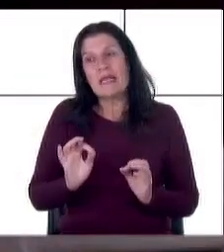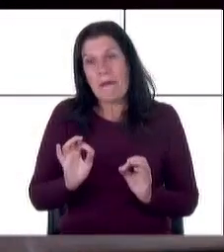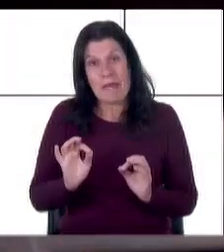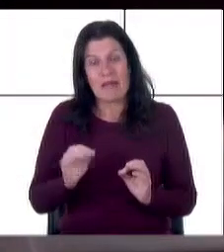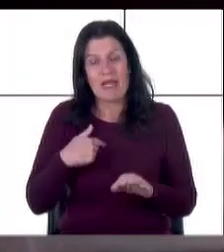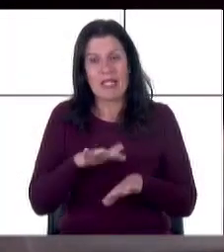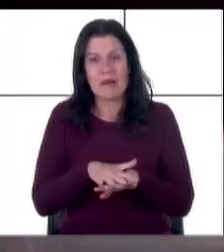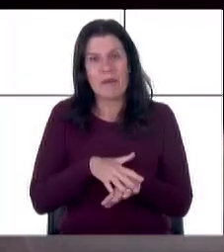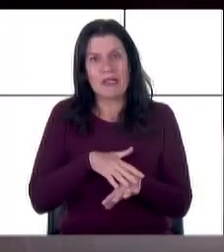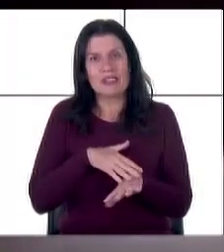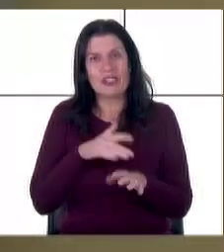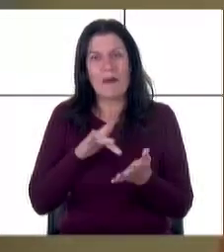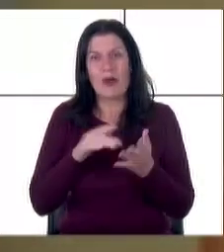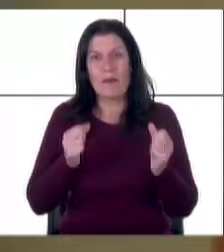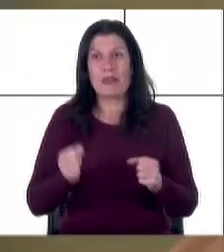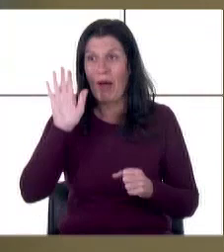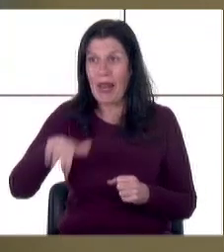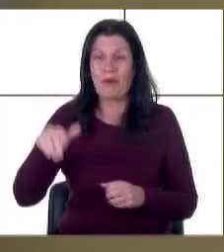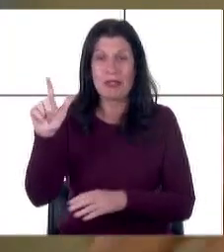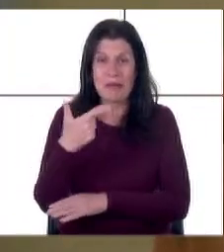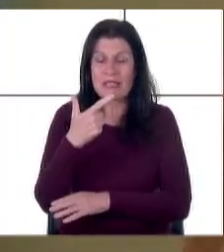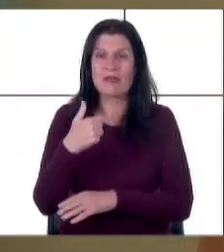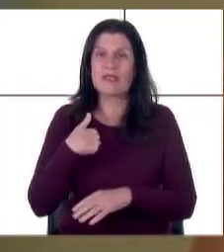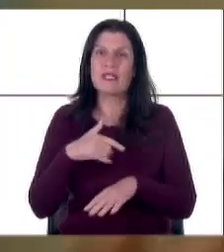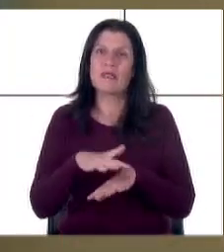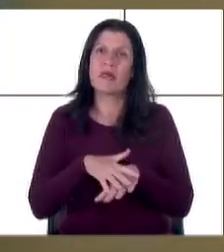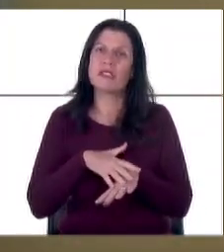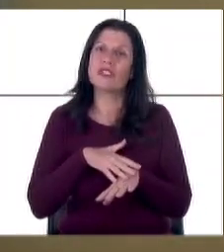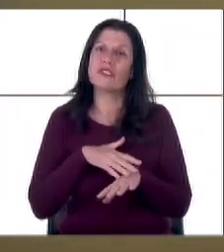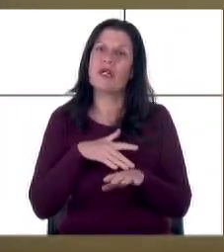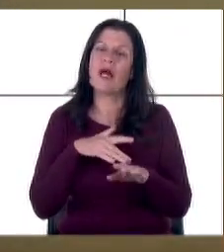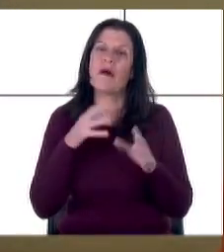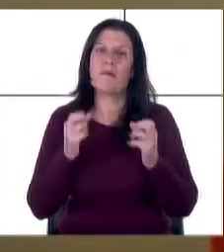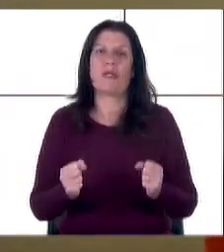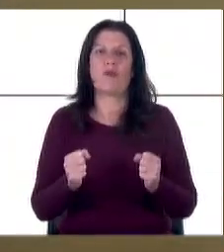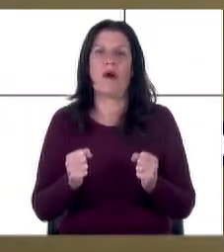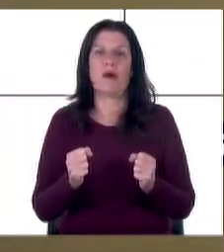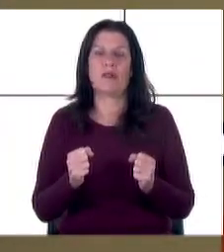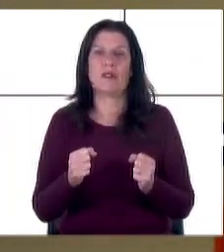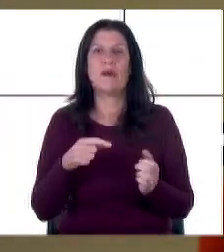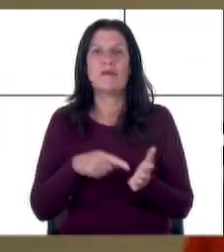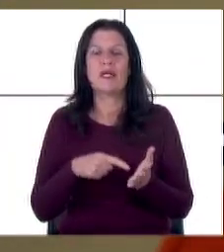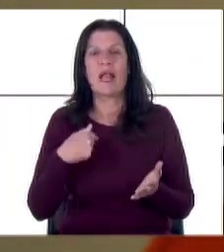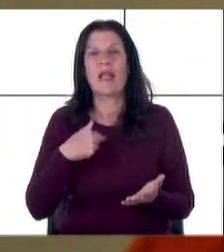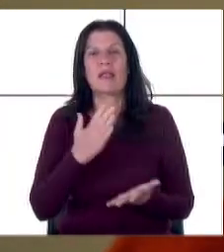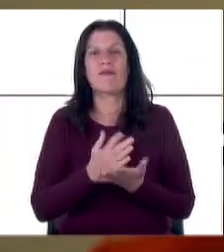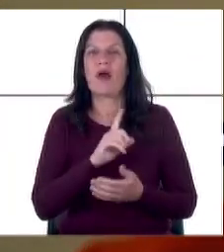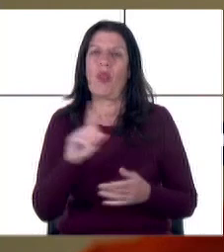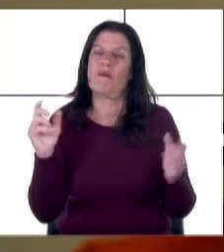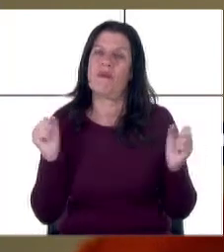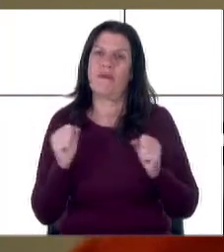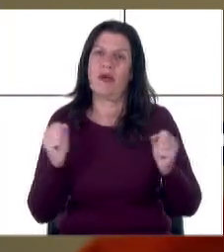מצלמות, אבל אני מרגישה בטוחה, כי אני גם כבר לא מפחדת.